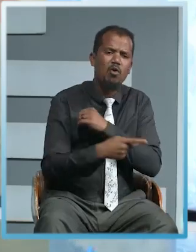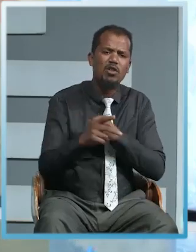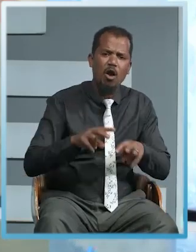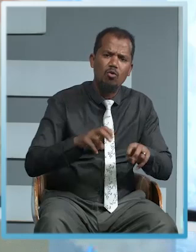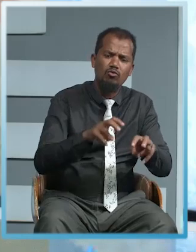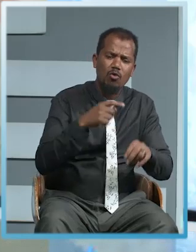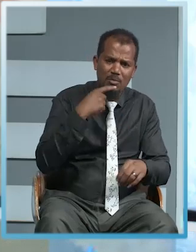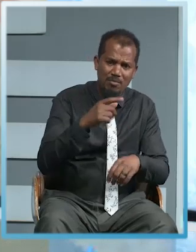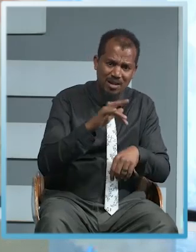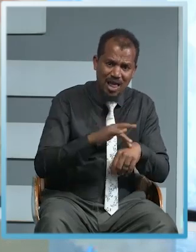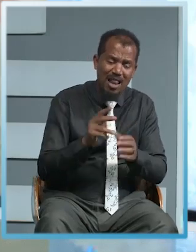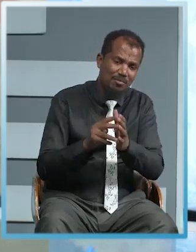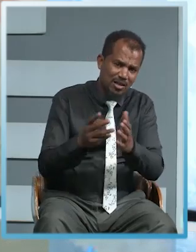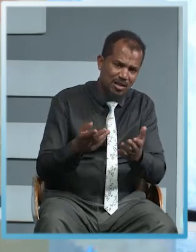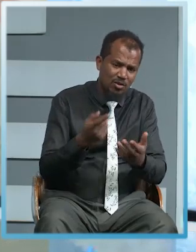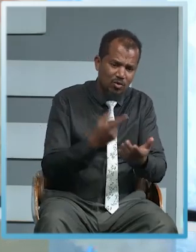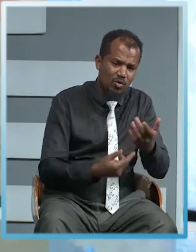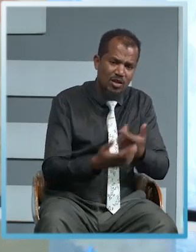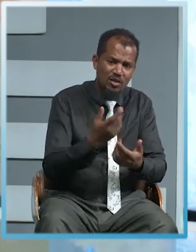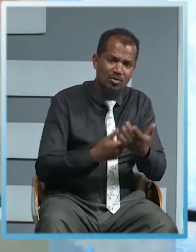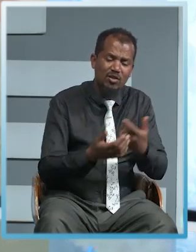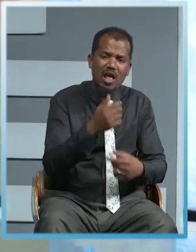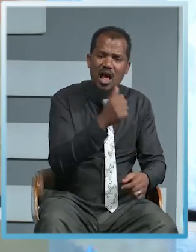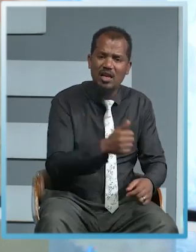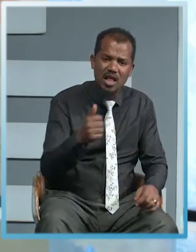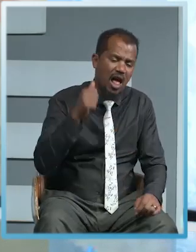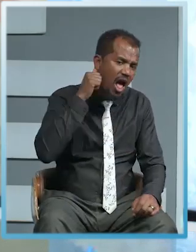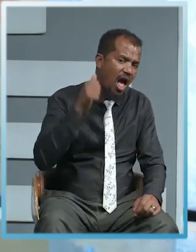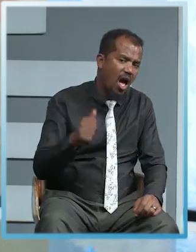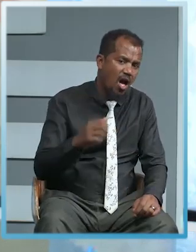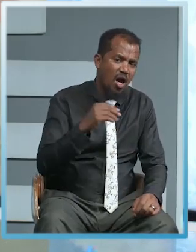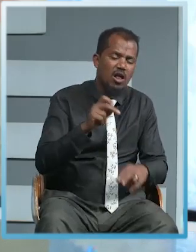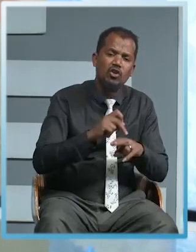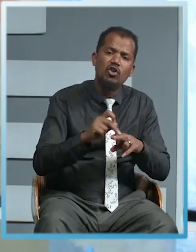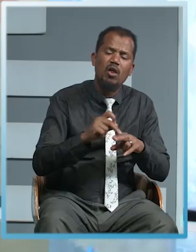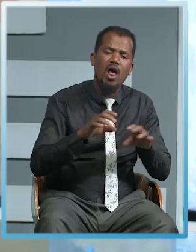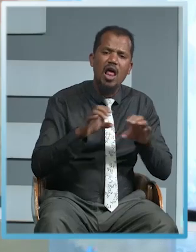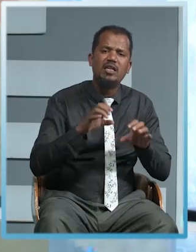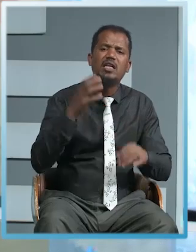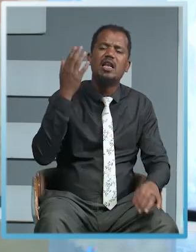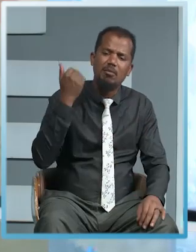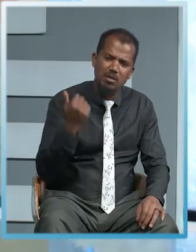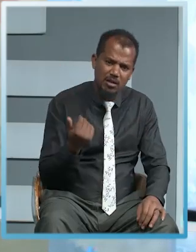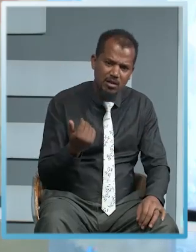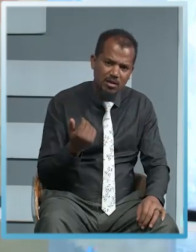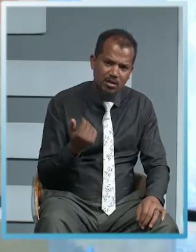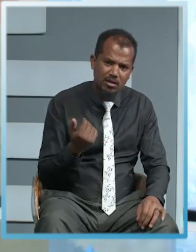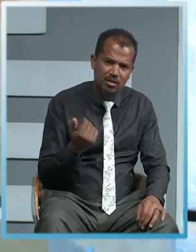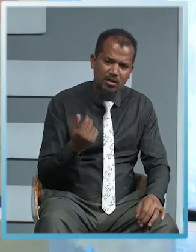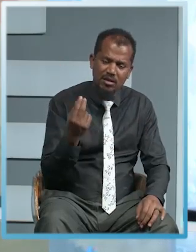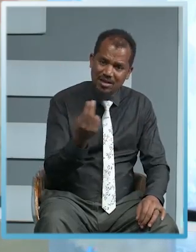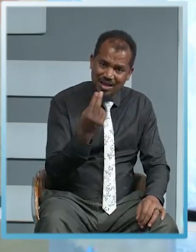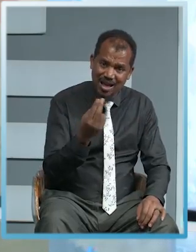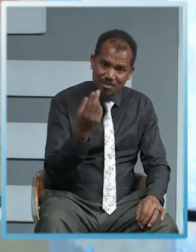በሚል ላይ ለምሳሌ ውይይት እዚህ አዲስ አበባ አዋሳና ድሬዳዋ አካሄደን ነበረ።